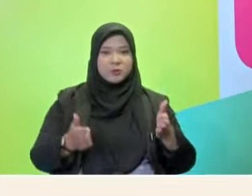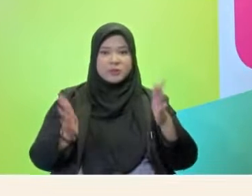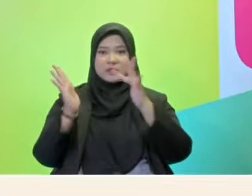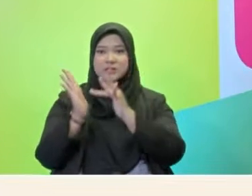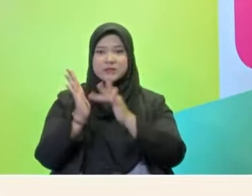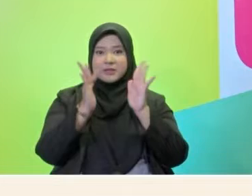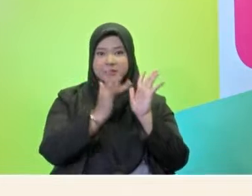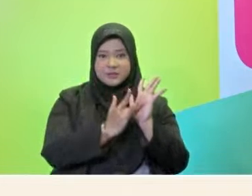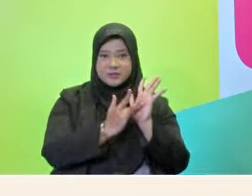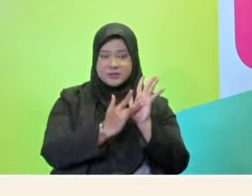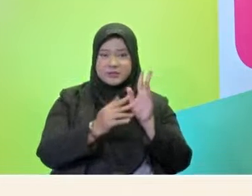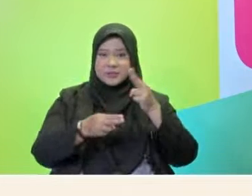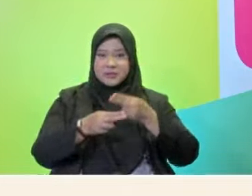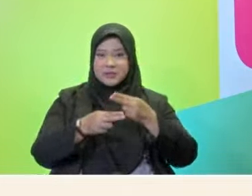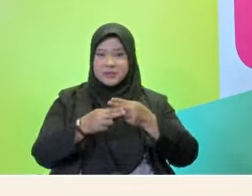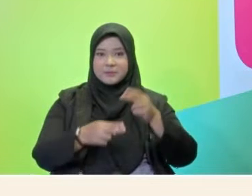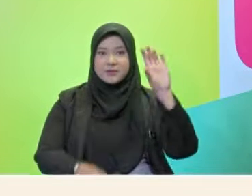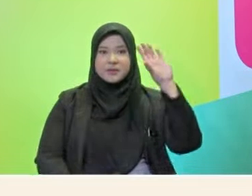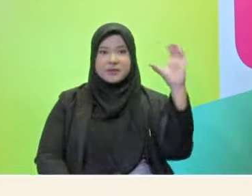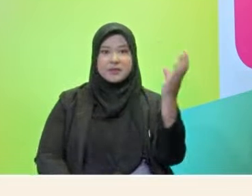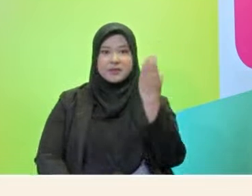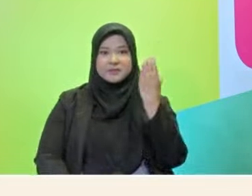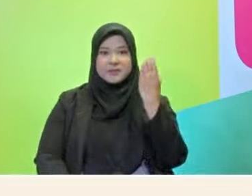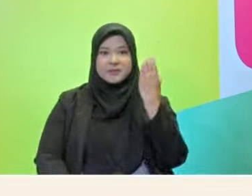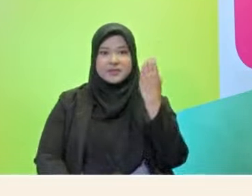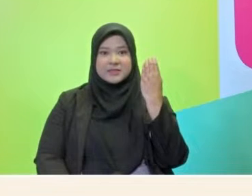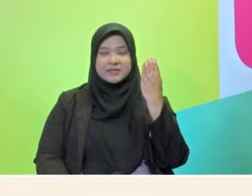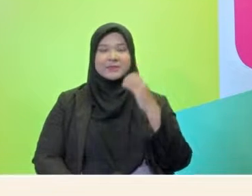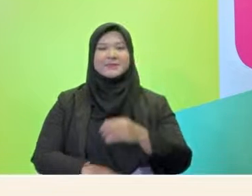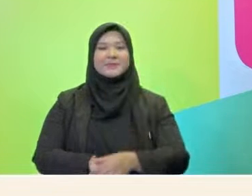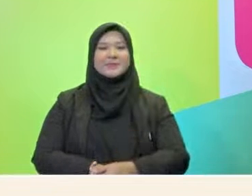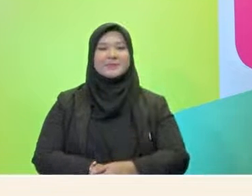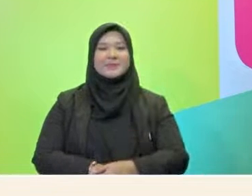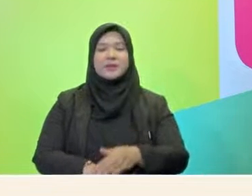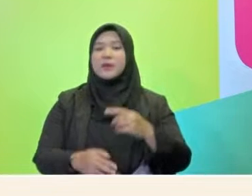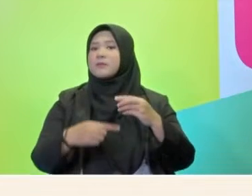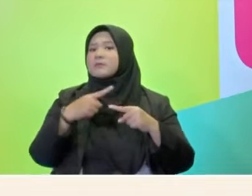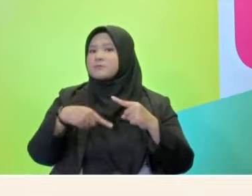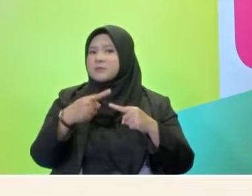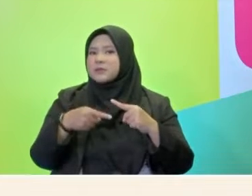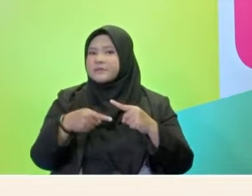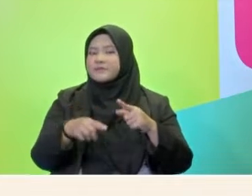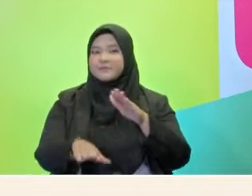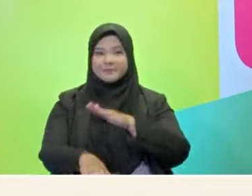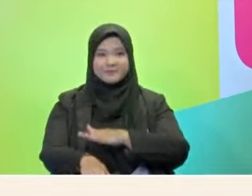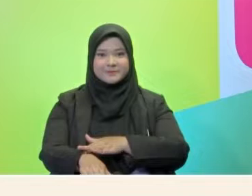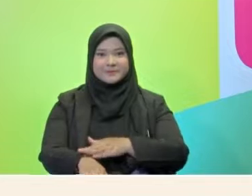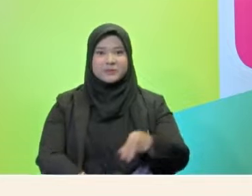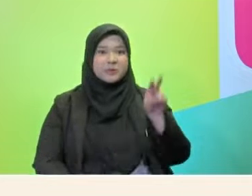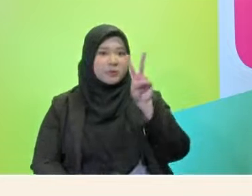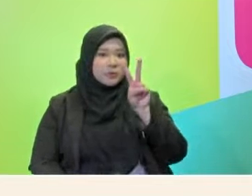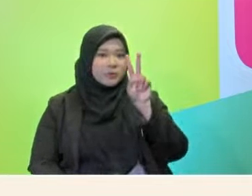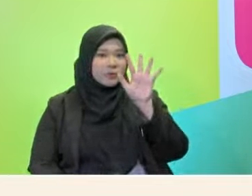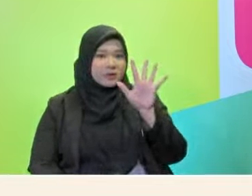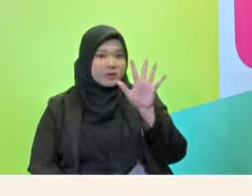Kristian pada 25 Disember setiap tahun. Okay, perayaan Christmas ni